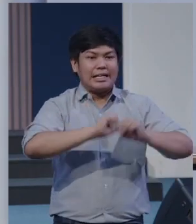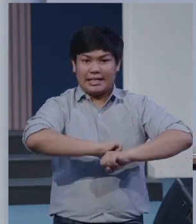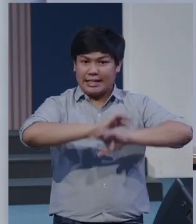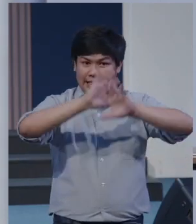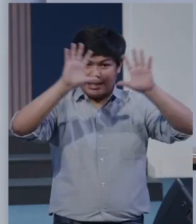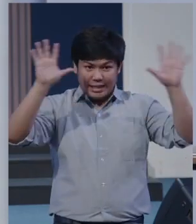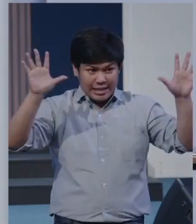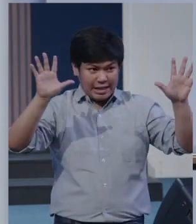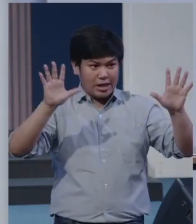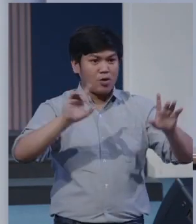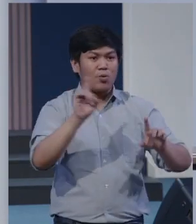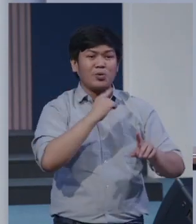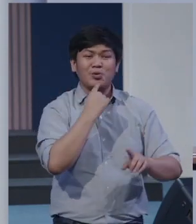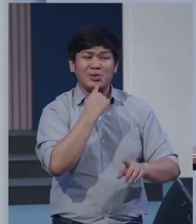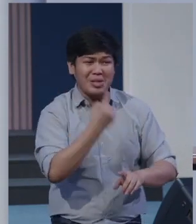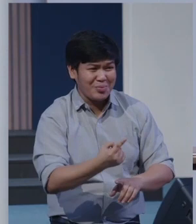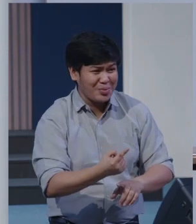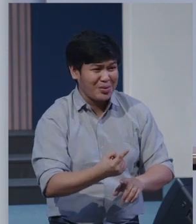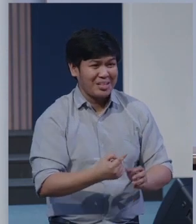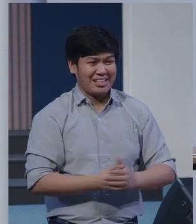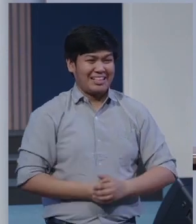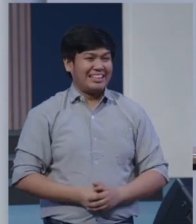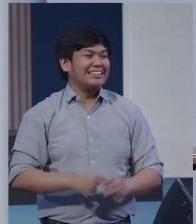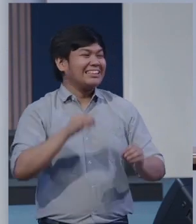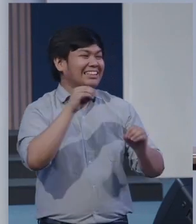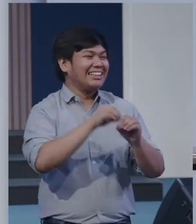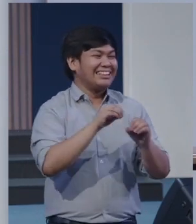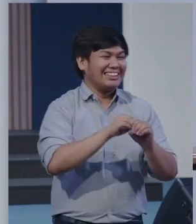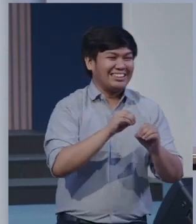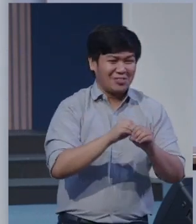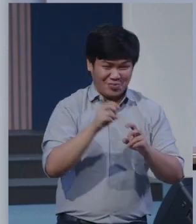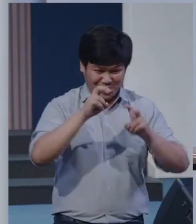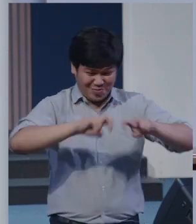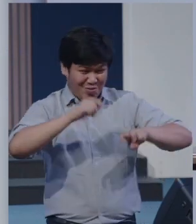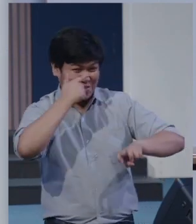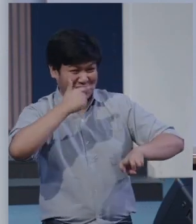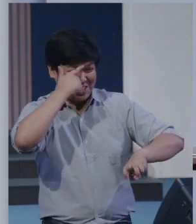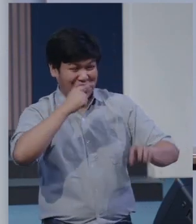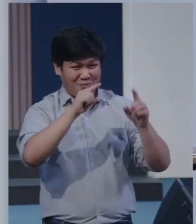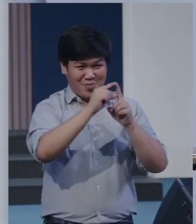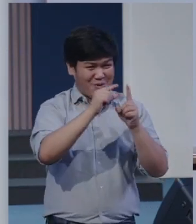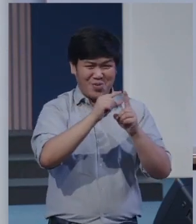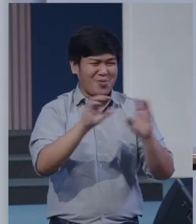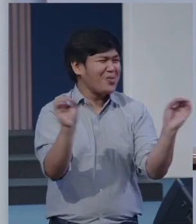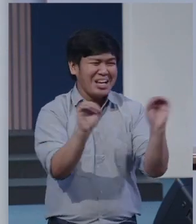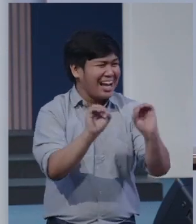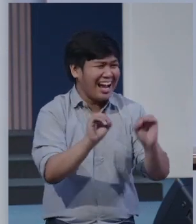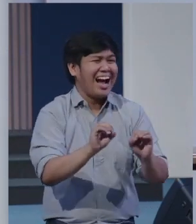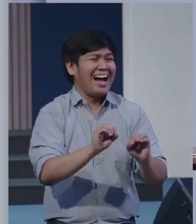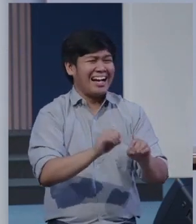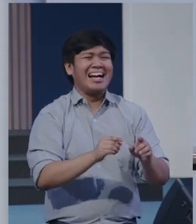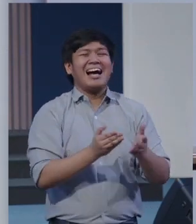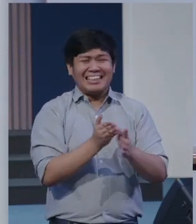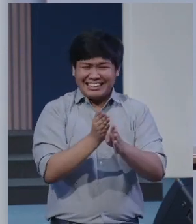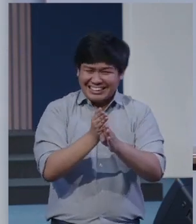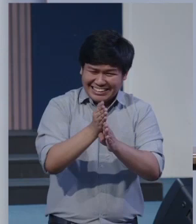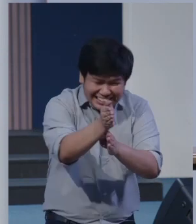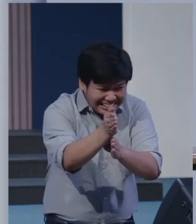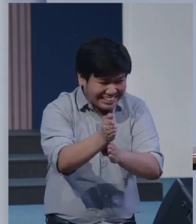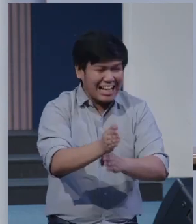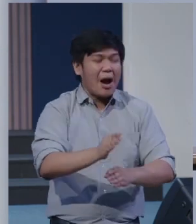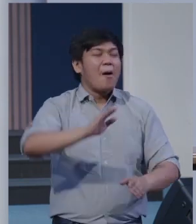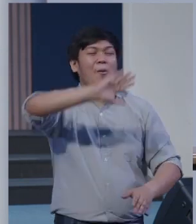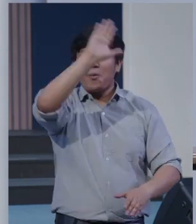makita kung anong original na sinabi dito sapagkat napakalinaw po sa engl do not lie to one